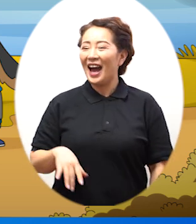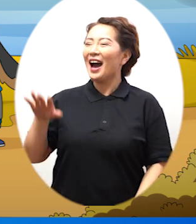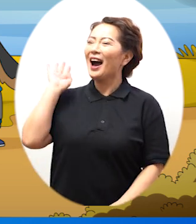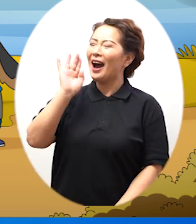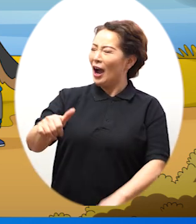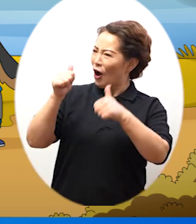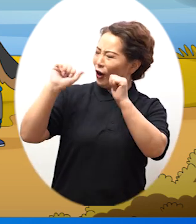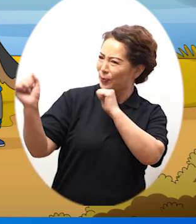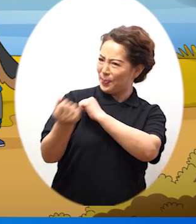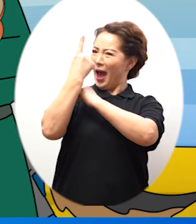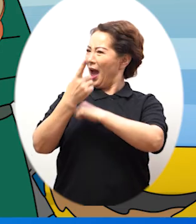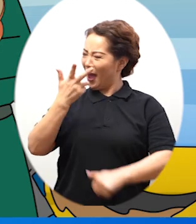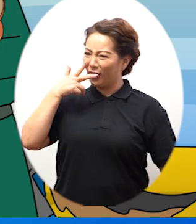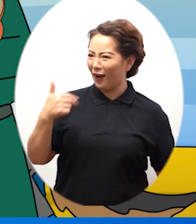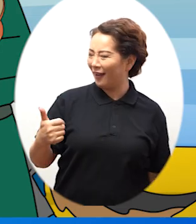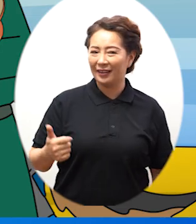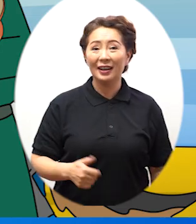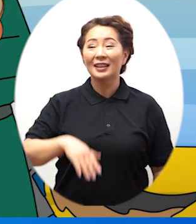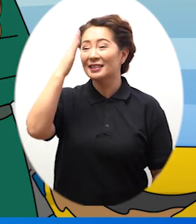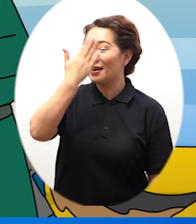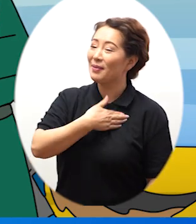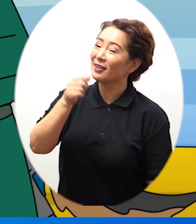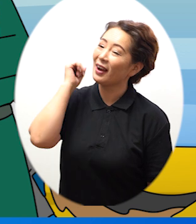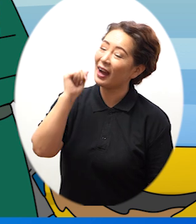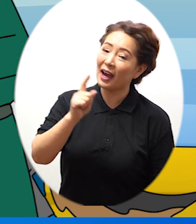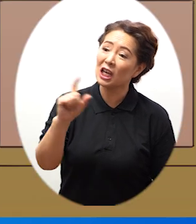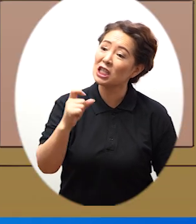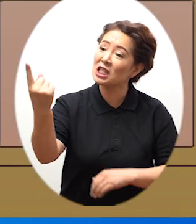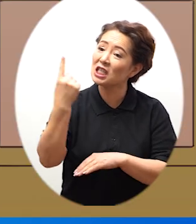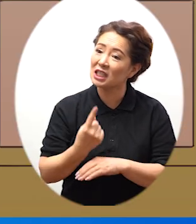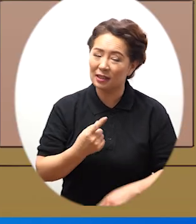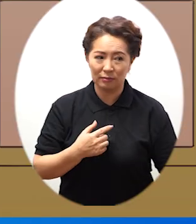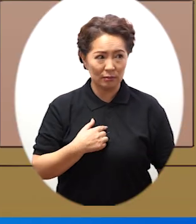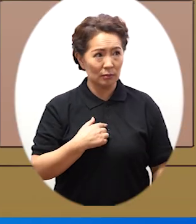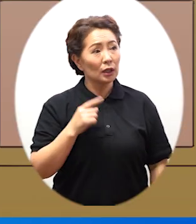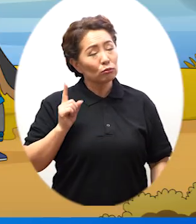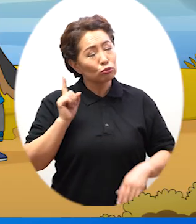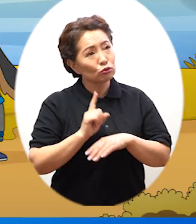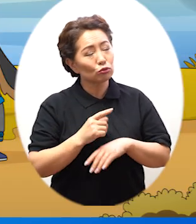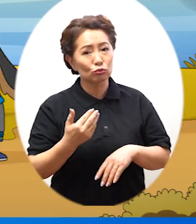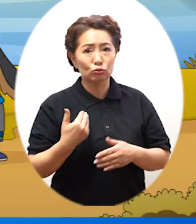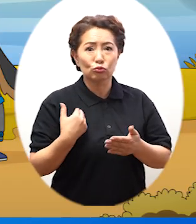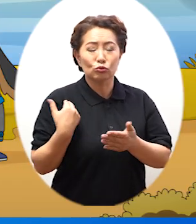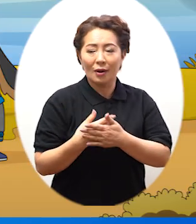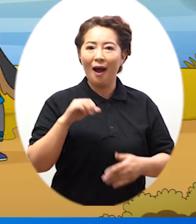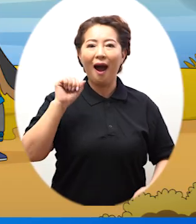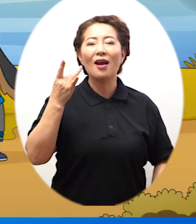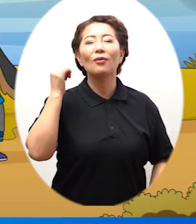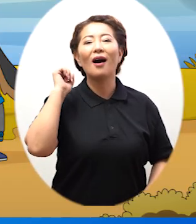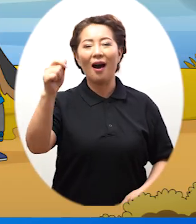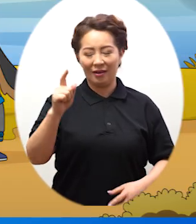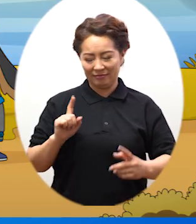Ястаа гой сюрприз ялаа. Сайн байна уу цогтоохоо? Та хизээ ирсэн? Өө ах нь ирээд удаагүй. 10 ахаас асуух